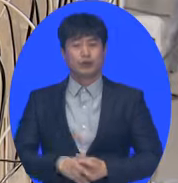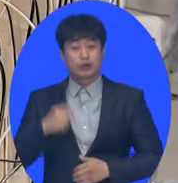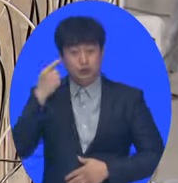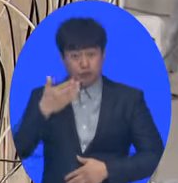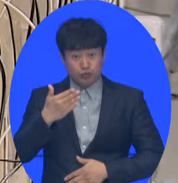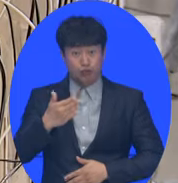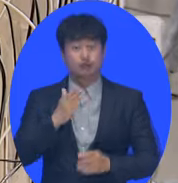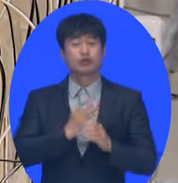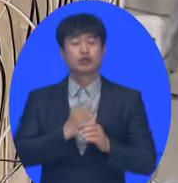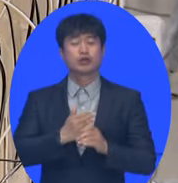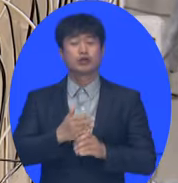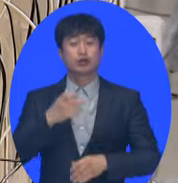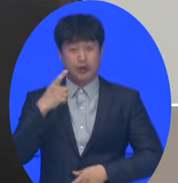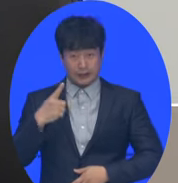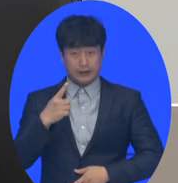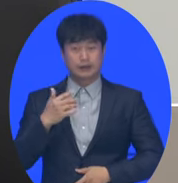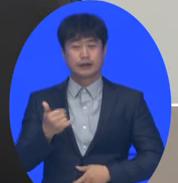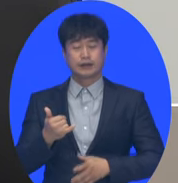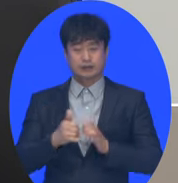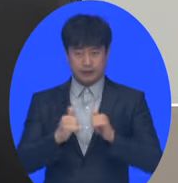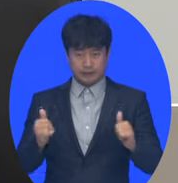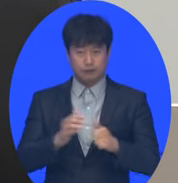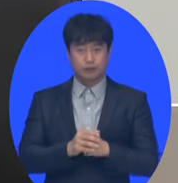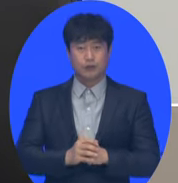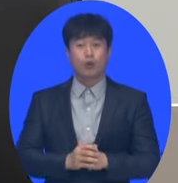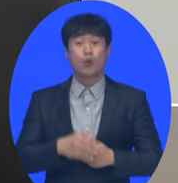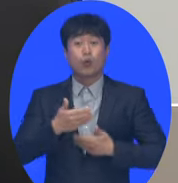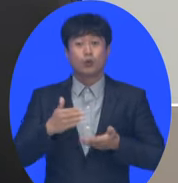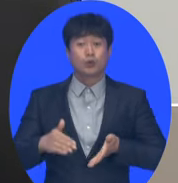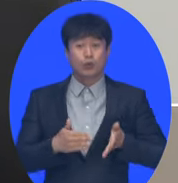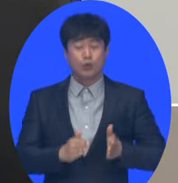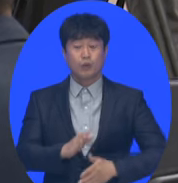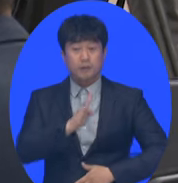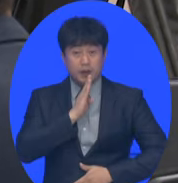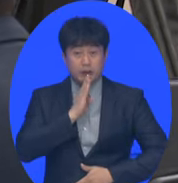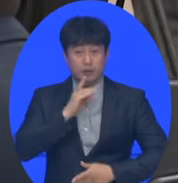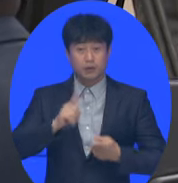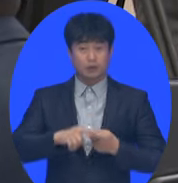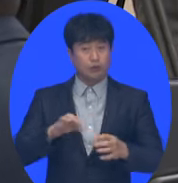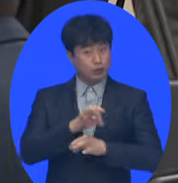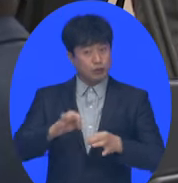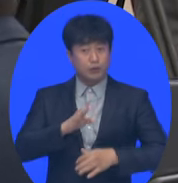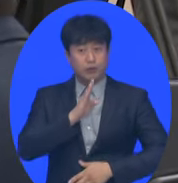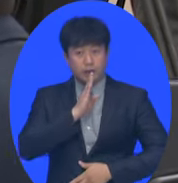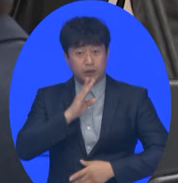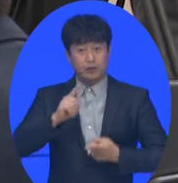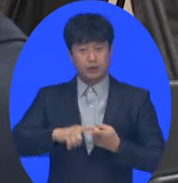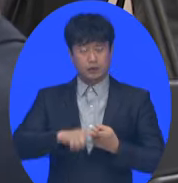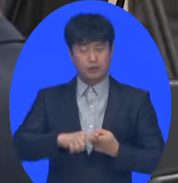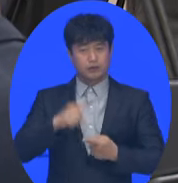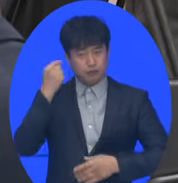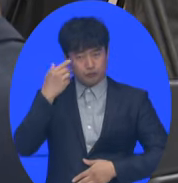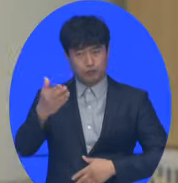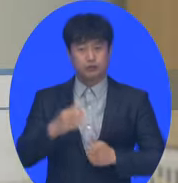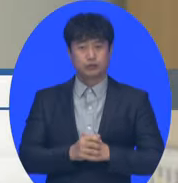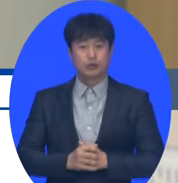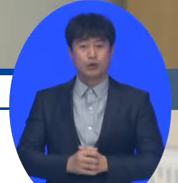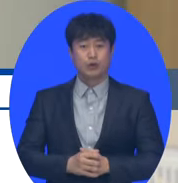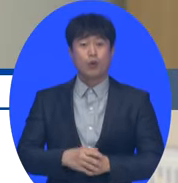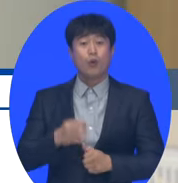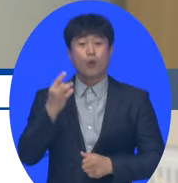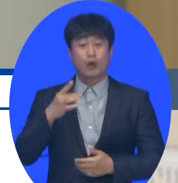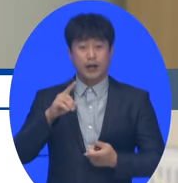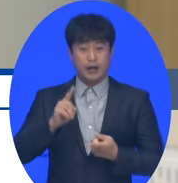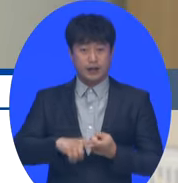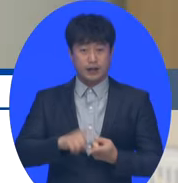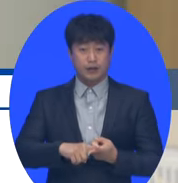11명의 의원이 질의 쓸 정도. 서울 양평 고속도로의 절차적 정당성과 경제성 등을 놓고 질문을 쏟아냈습니다. 원안과